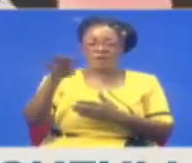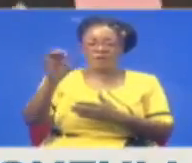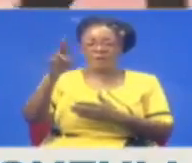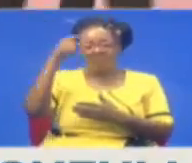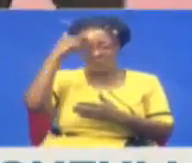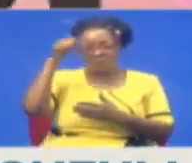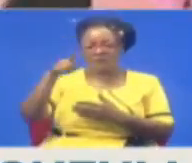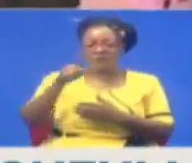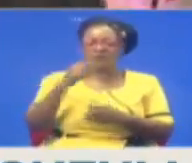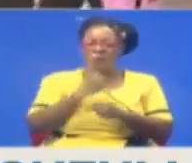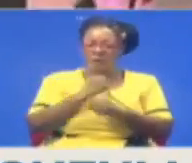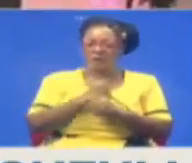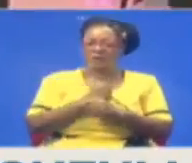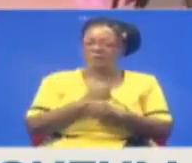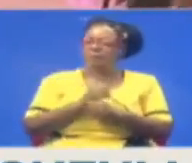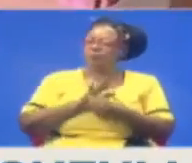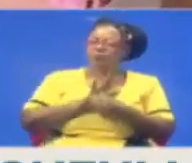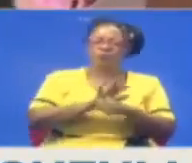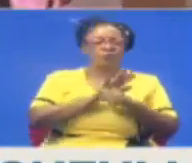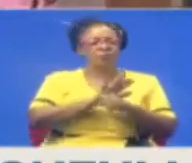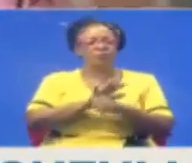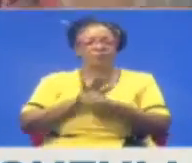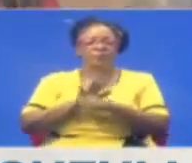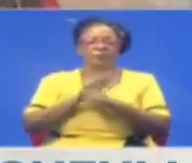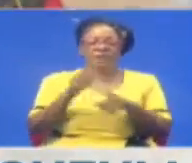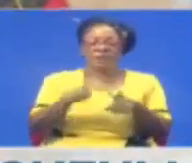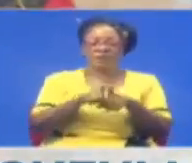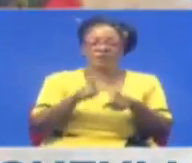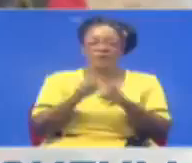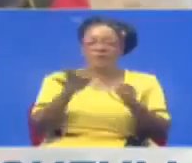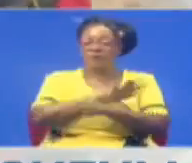msukumo na uwezo wake wa kufanikisha miradi.